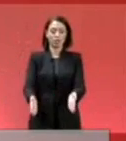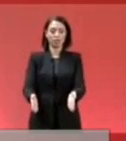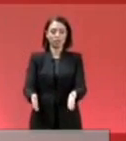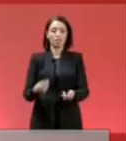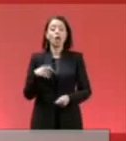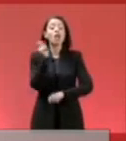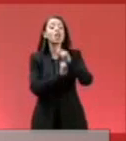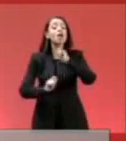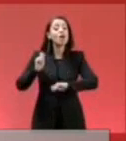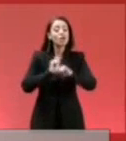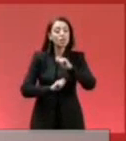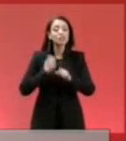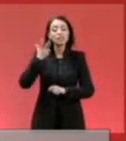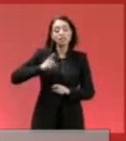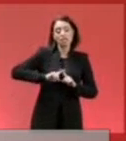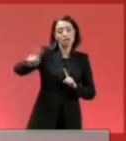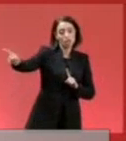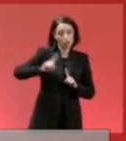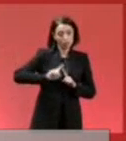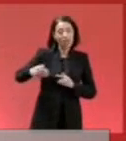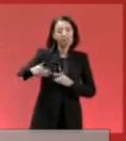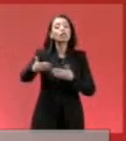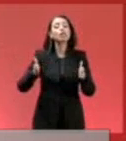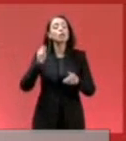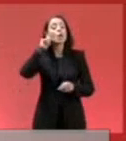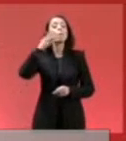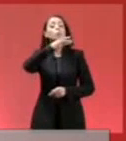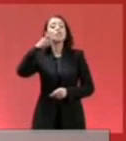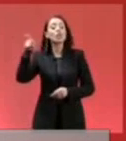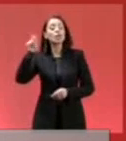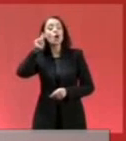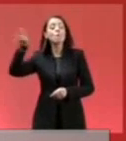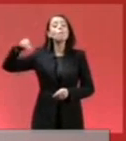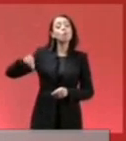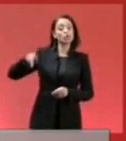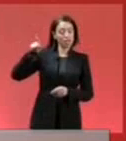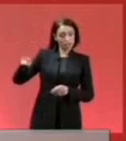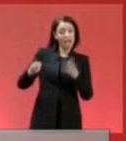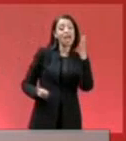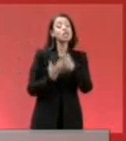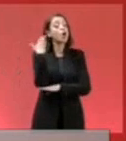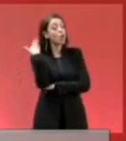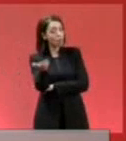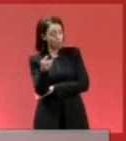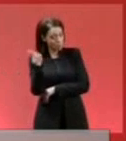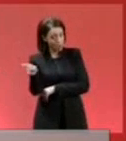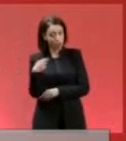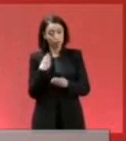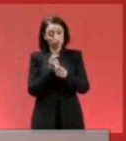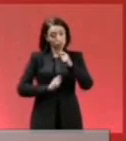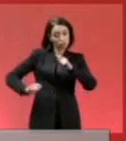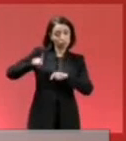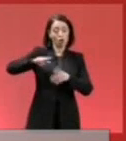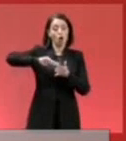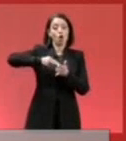την κατασκευή της σιδηροδρομικής γραμμής στο τμήμα Ψαθόπυργος Μποζαΐτικα, για το νέο λιμάνι που αναβαθμίζει το